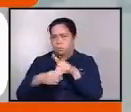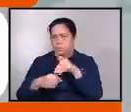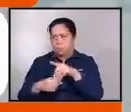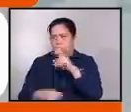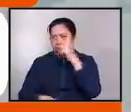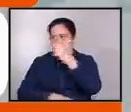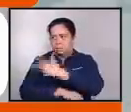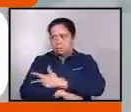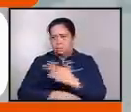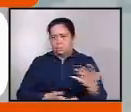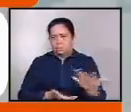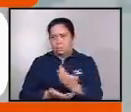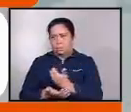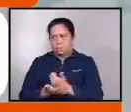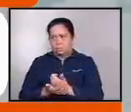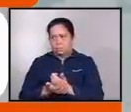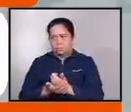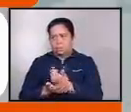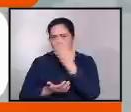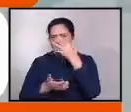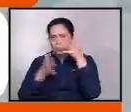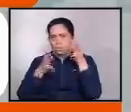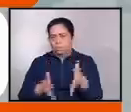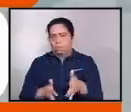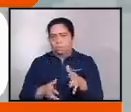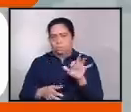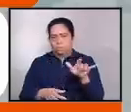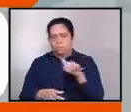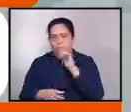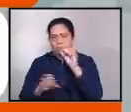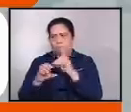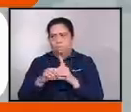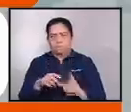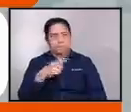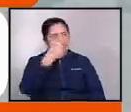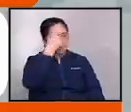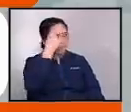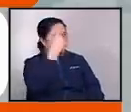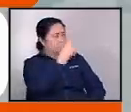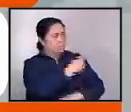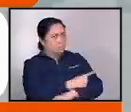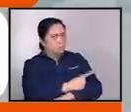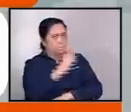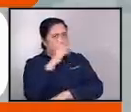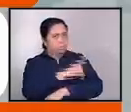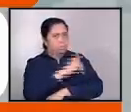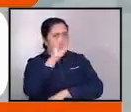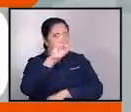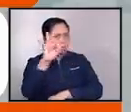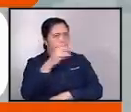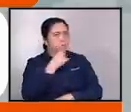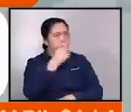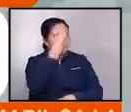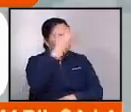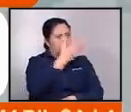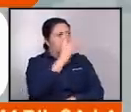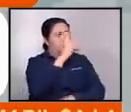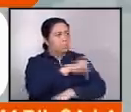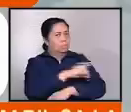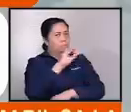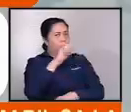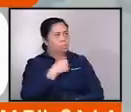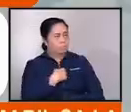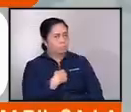yung 3 days na koleksyon ninyo, pinabayaan mo lang sa cashier, hindi mo dineposo sa banko? Yung unang araw po, day off ko po yun, sinabi ko sa kanila, day off ko